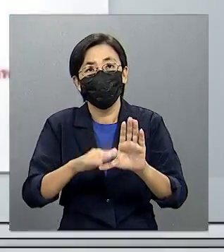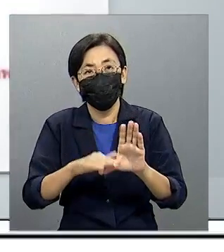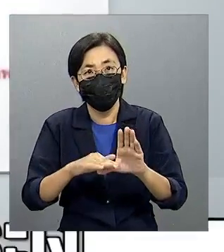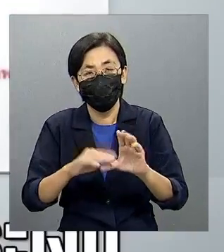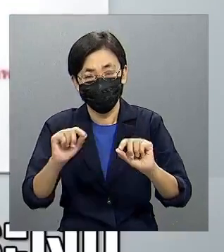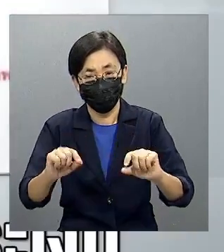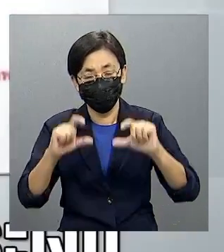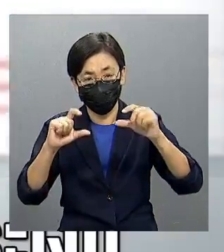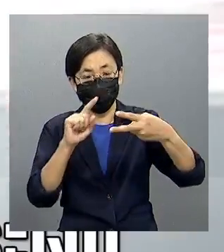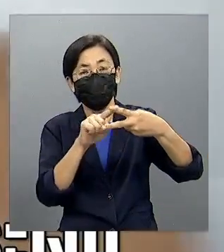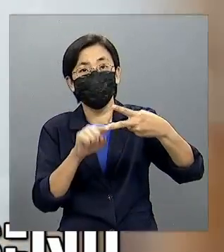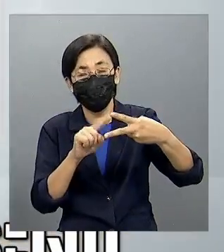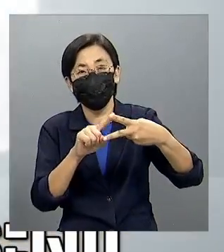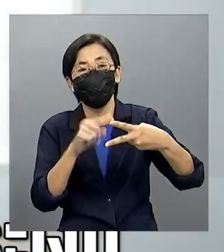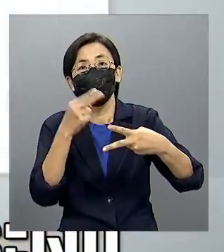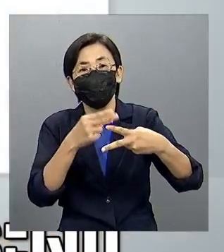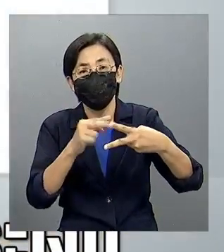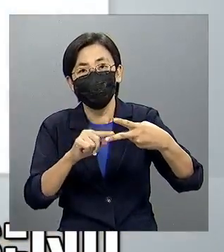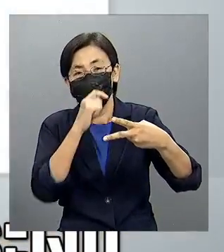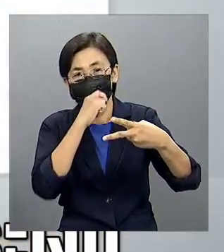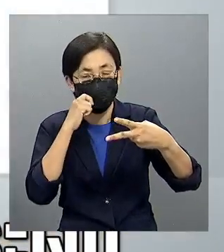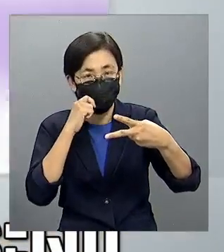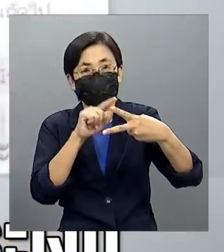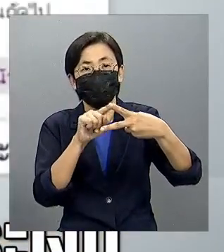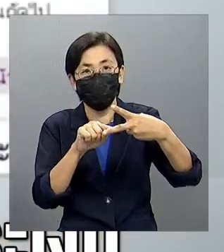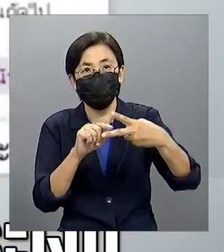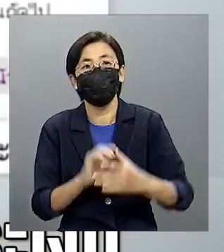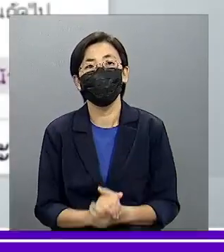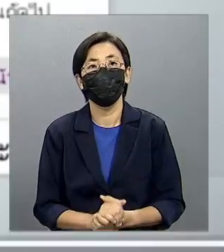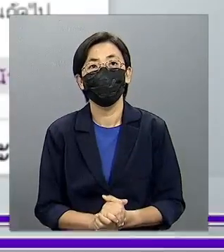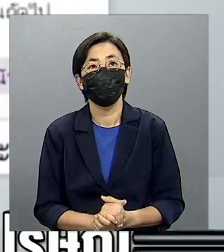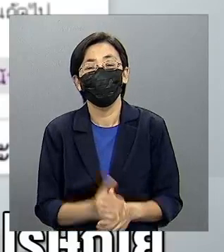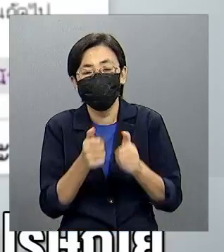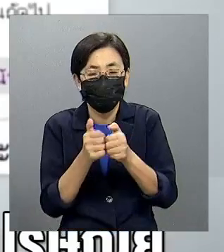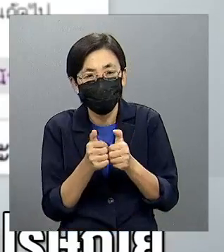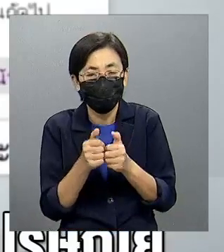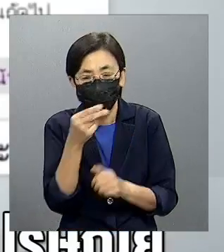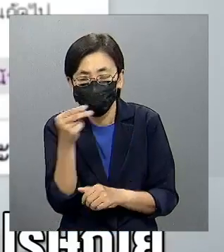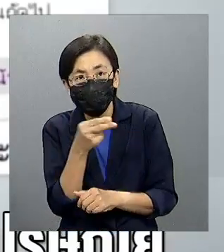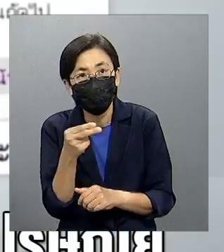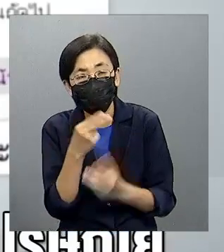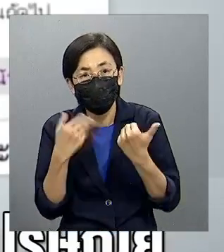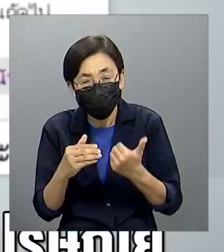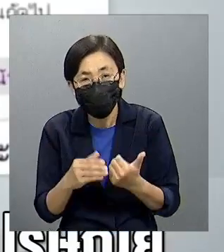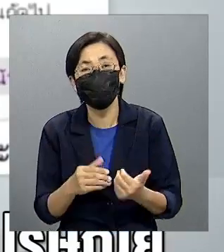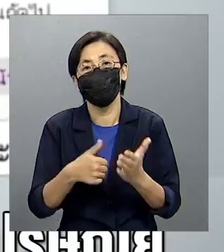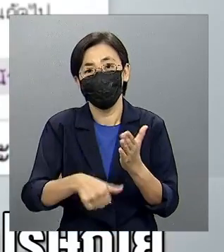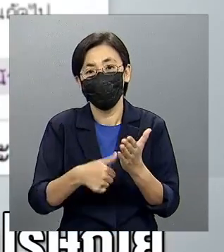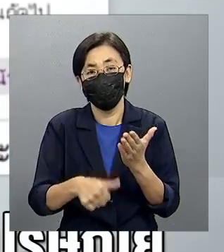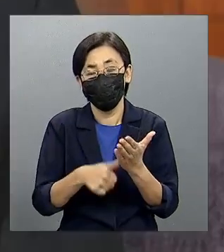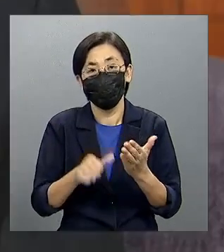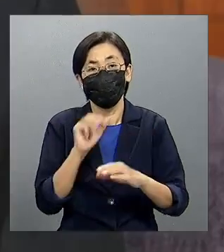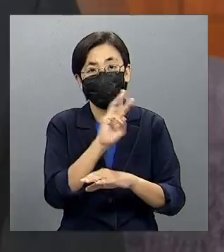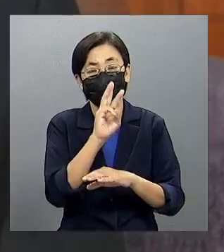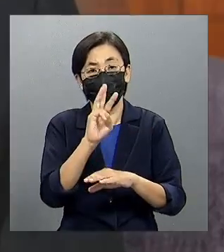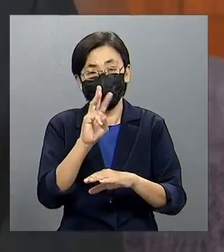การเข้ามาต่อภาษีได้เลยครับผมทุกครั้งนะครับส่วนการต่อภาษีออนไลน์นอกจากทางผ่านเว็บไซต์แล้วในของเร